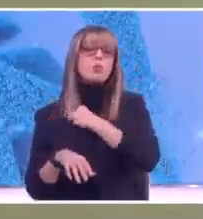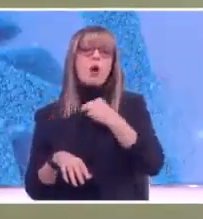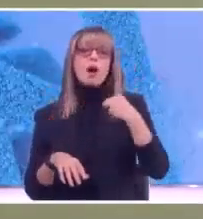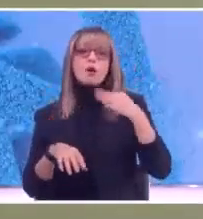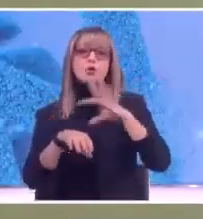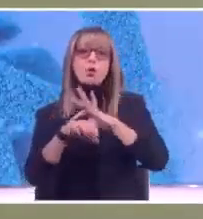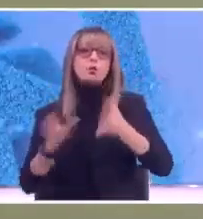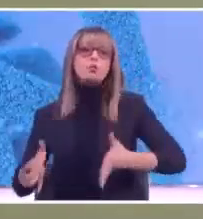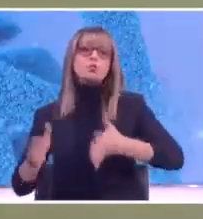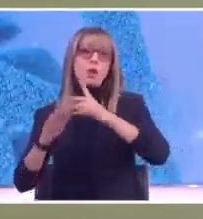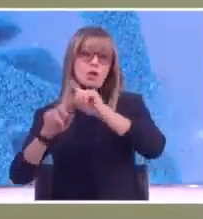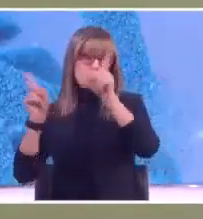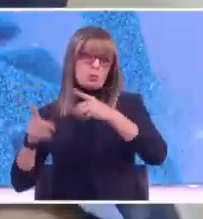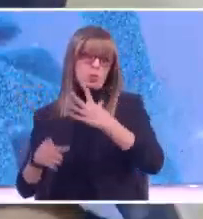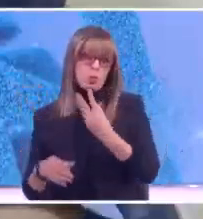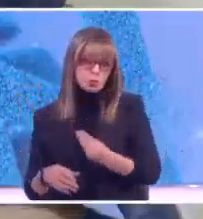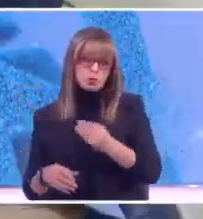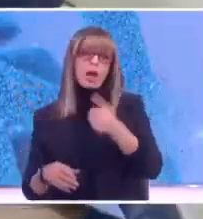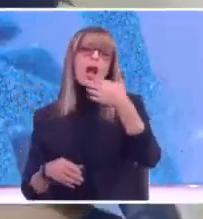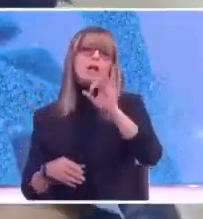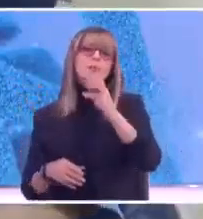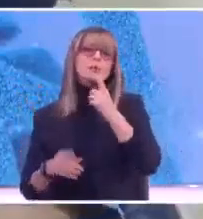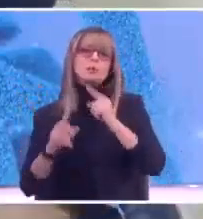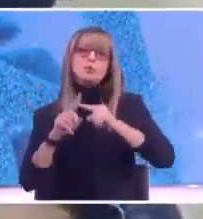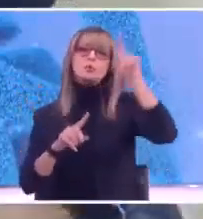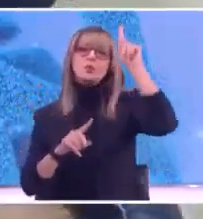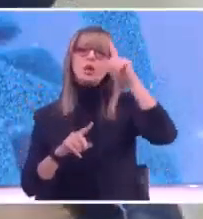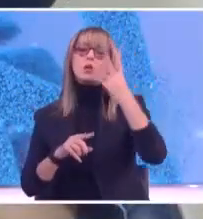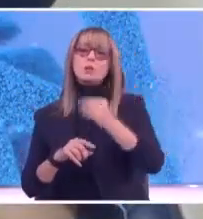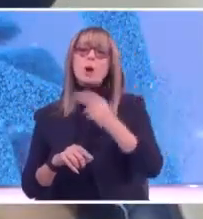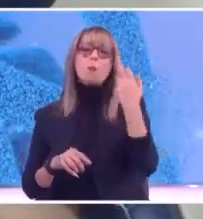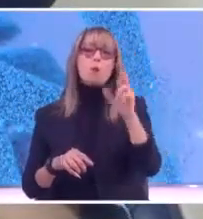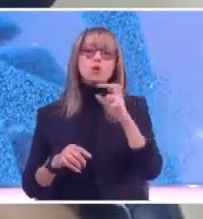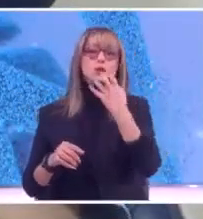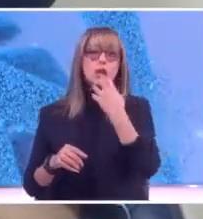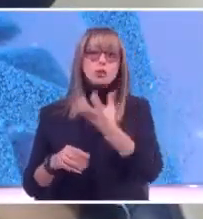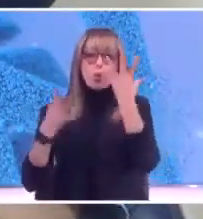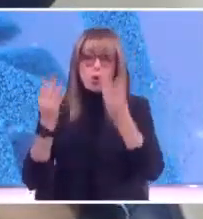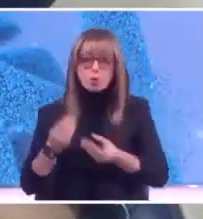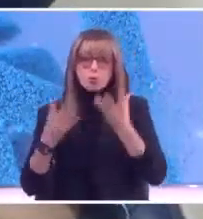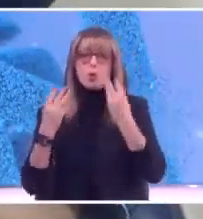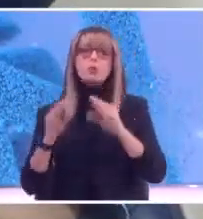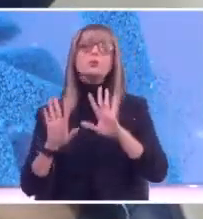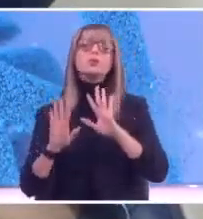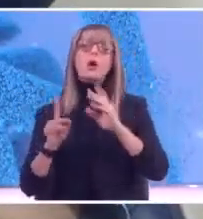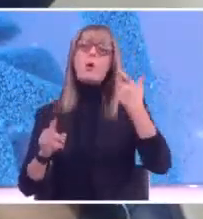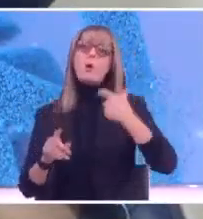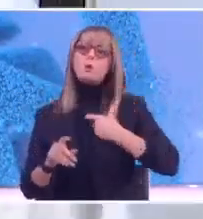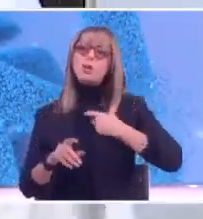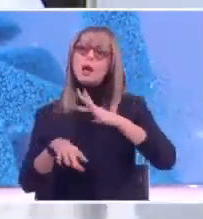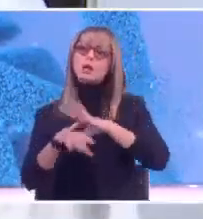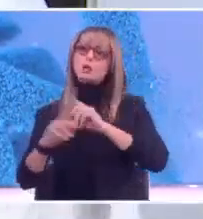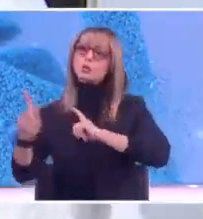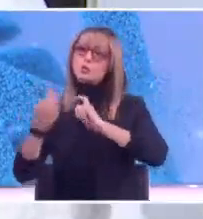olan hekimlerle 60 yaş üzerindeki doktorlar boş kadro olup olmadığına bakılmaksızın özel hastanelerle sözleşme yapabilecek.